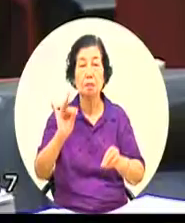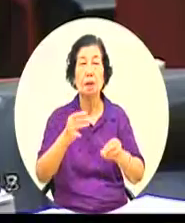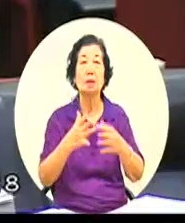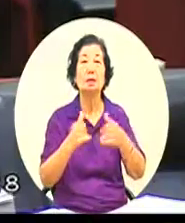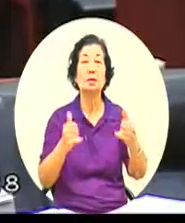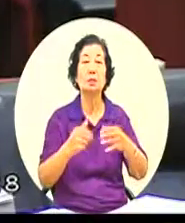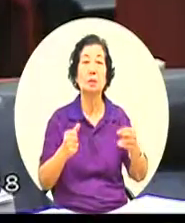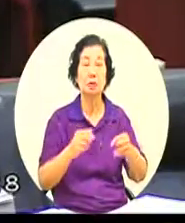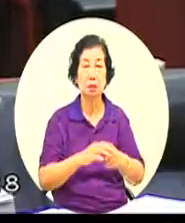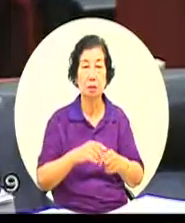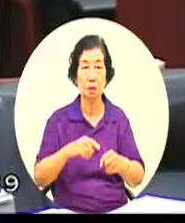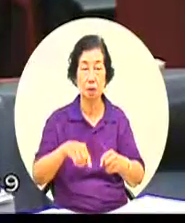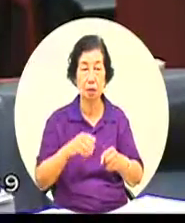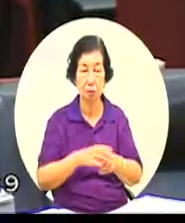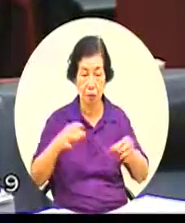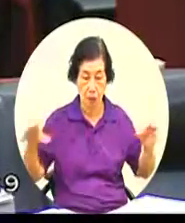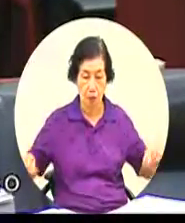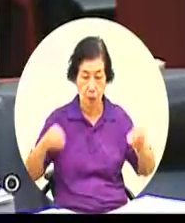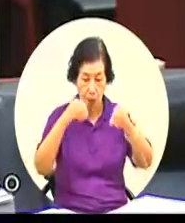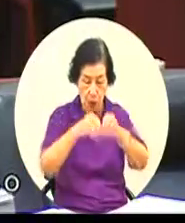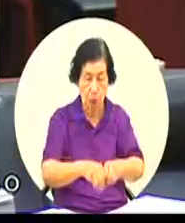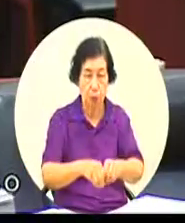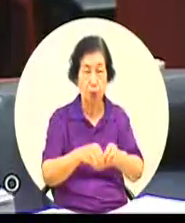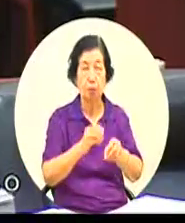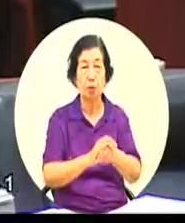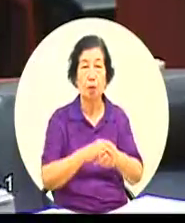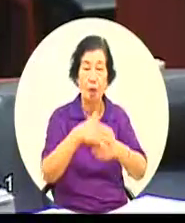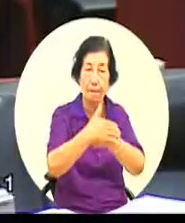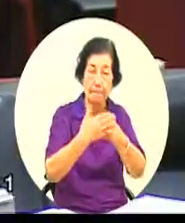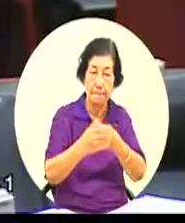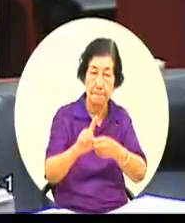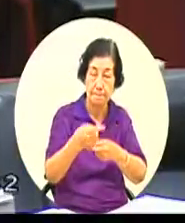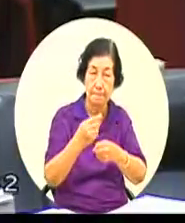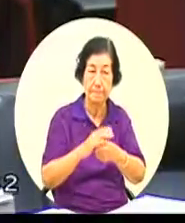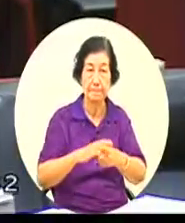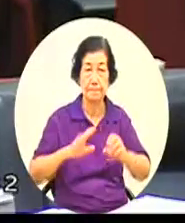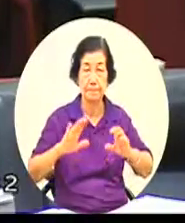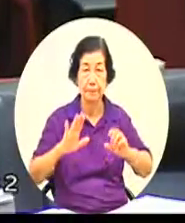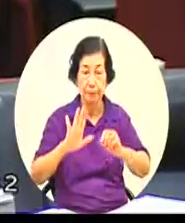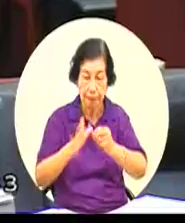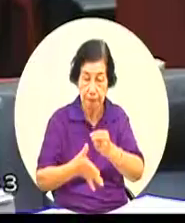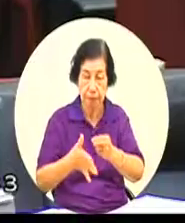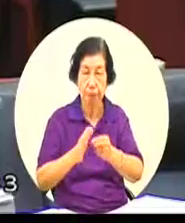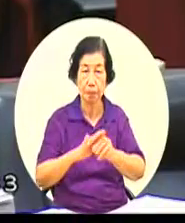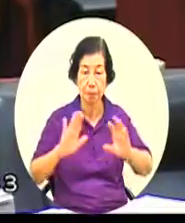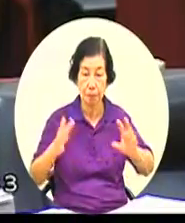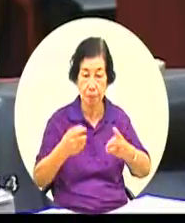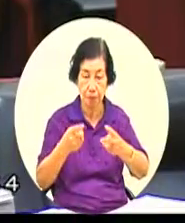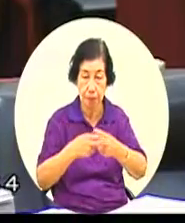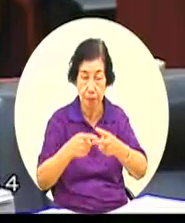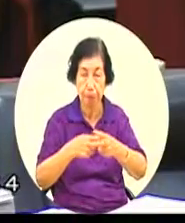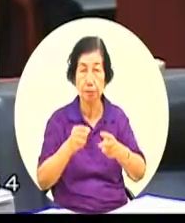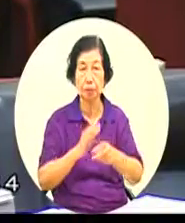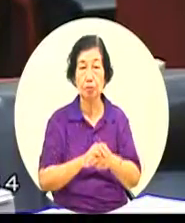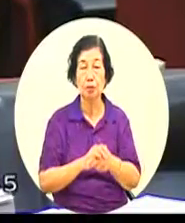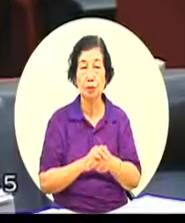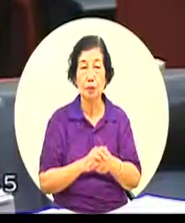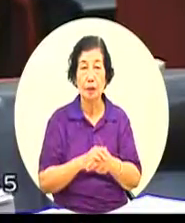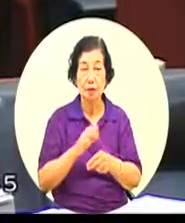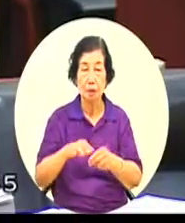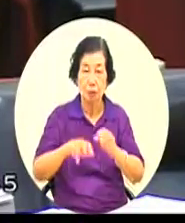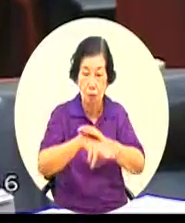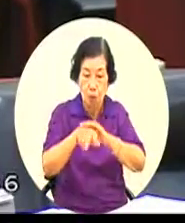集中。在宝来国中还是宝来国小，安好一下，因为即马宝来国中遐有迄个闲置空间